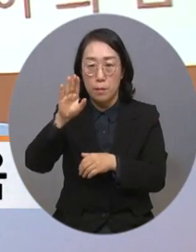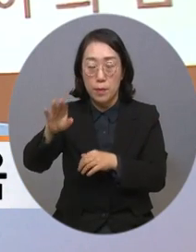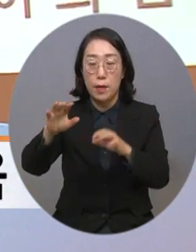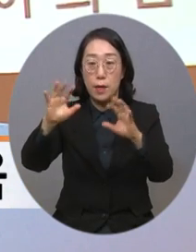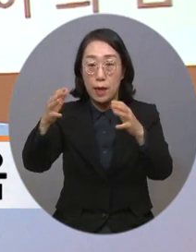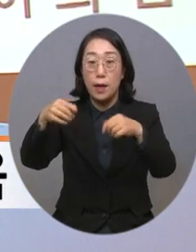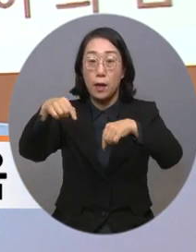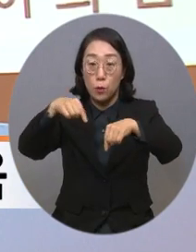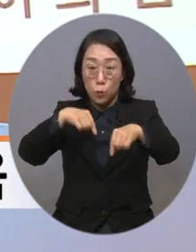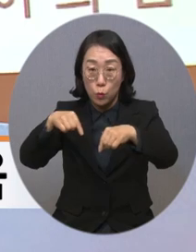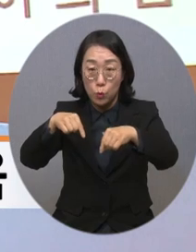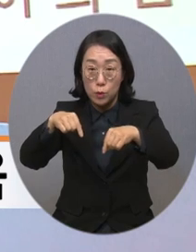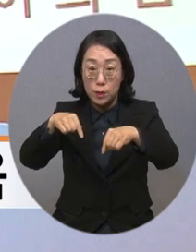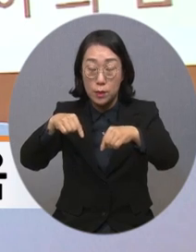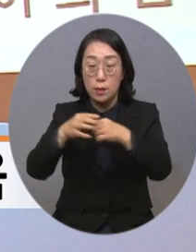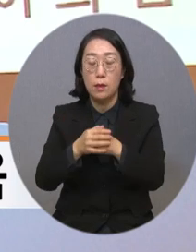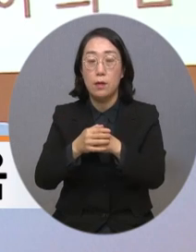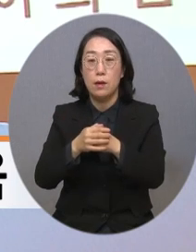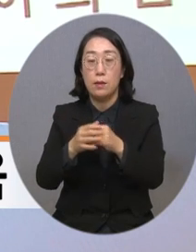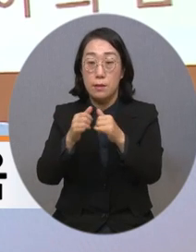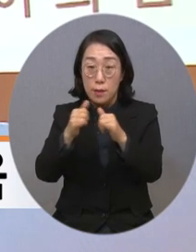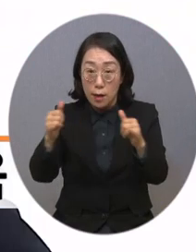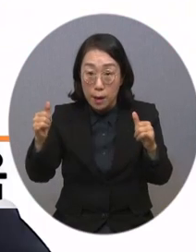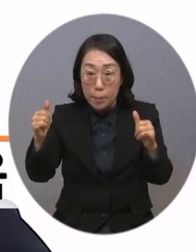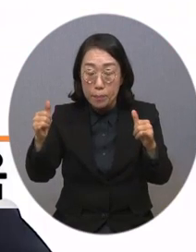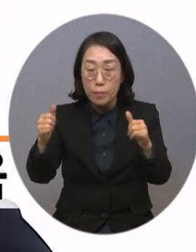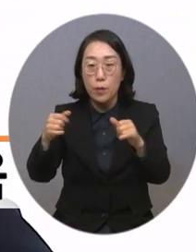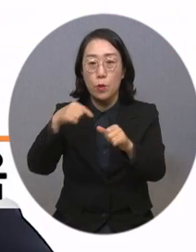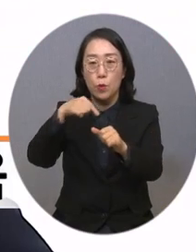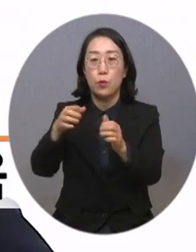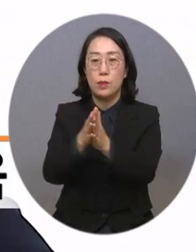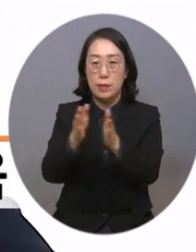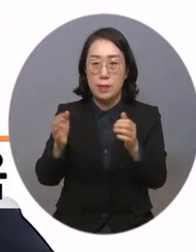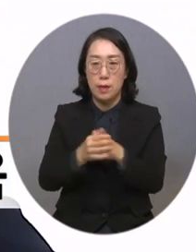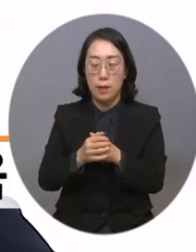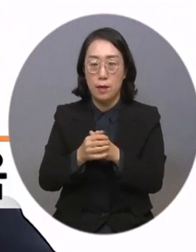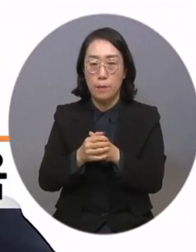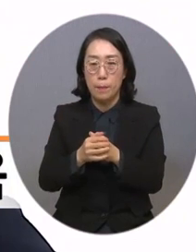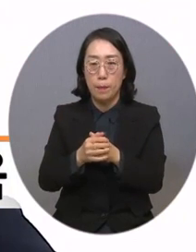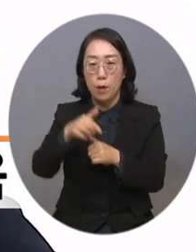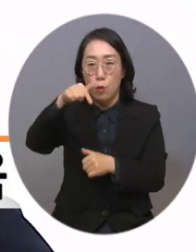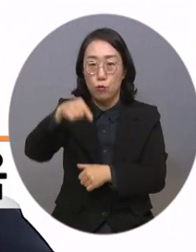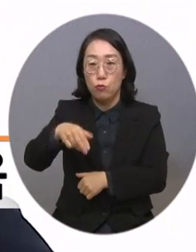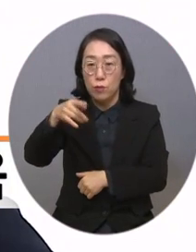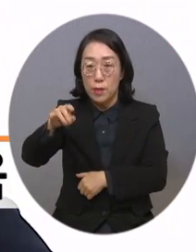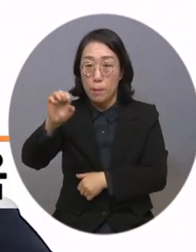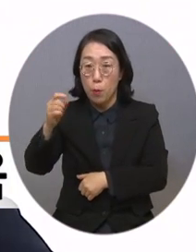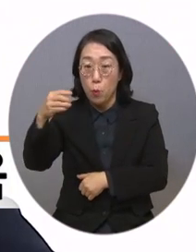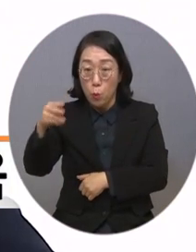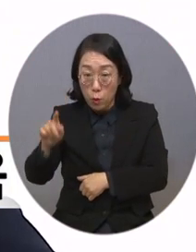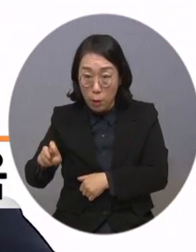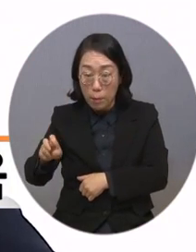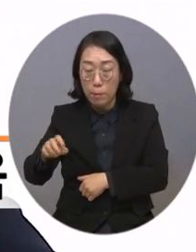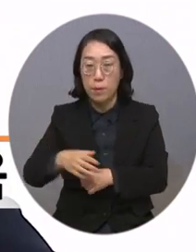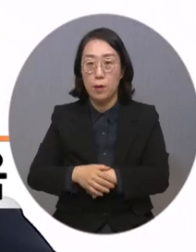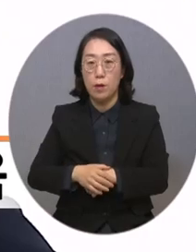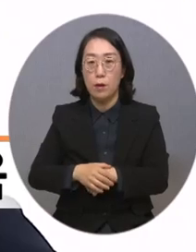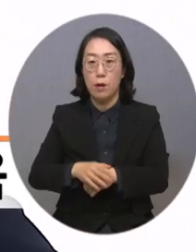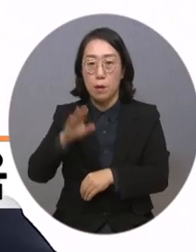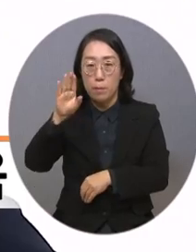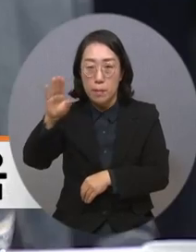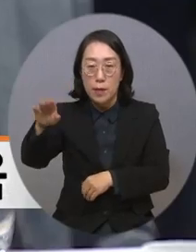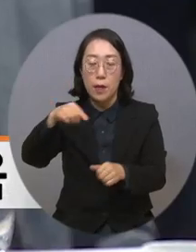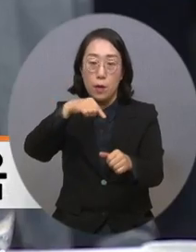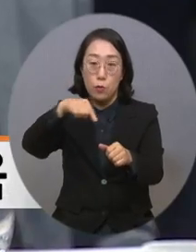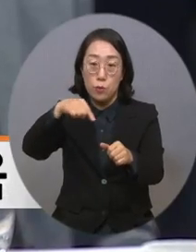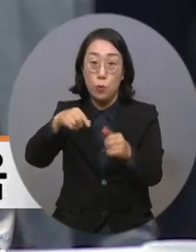미래국정 최고 경영자 과정 교육이 시작됐습니다. 세종로 국제포럼이 주최하는 미래국정 최고 경영자 과정